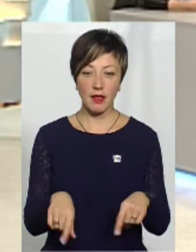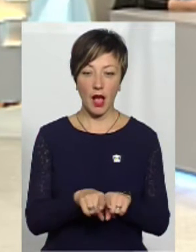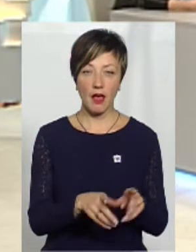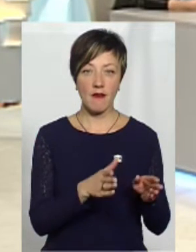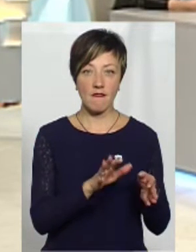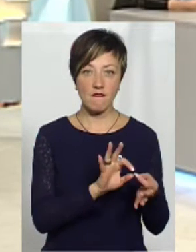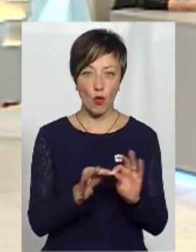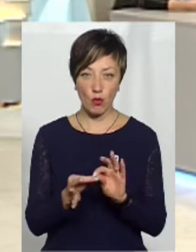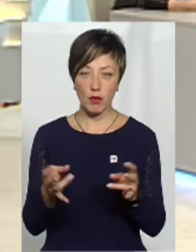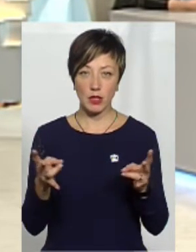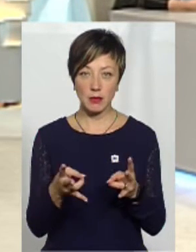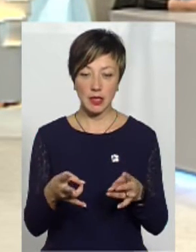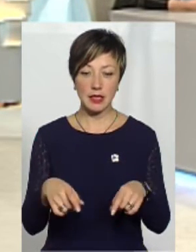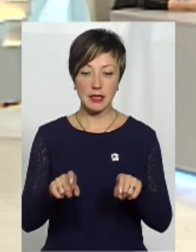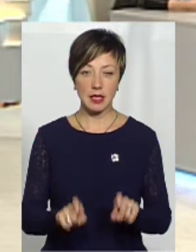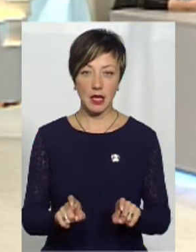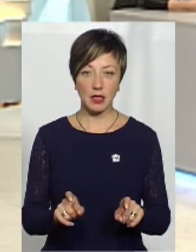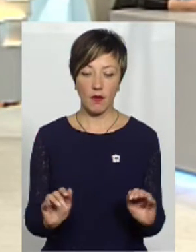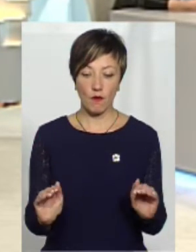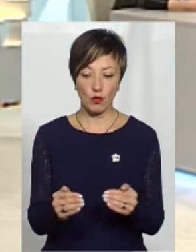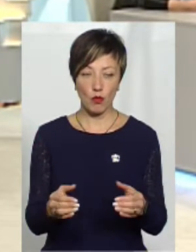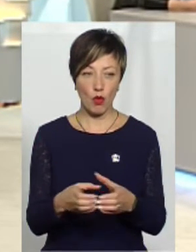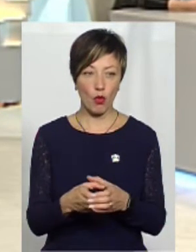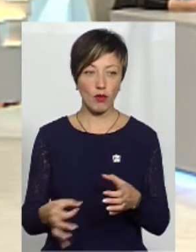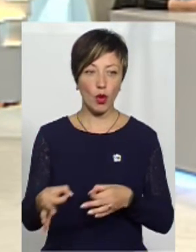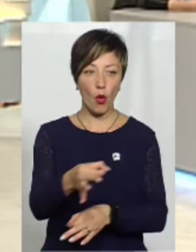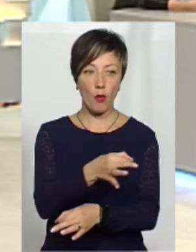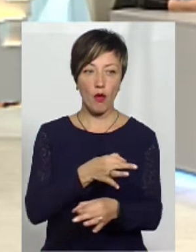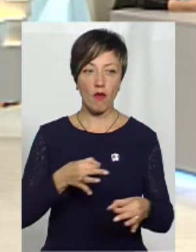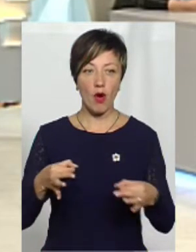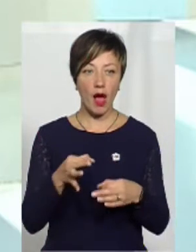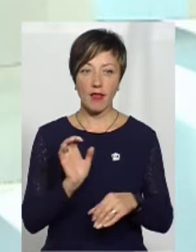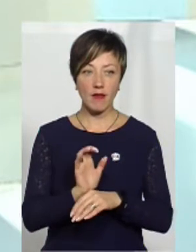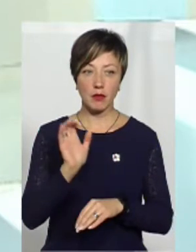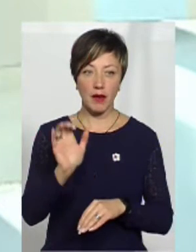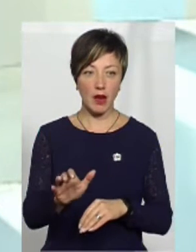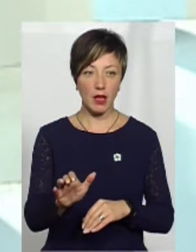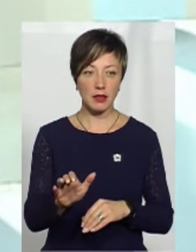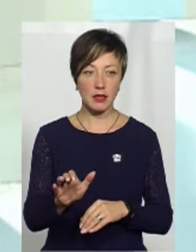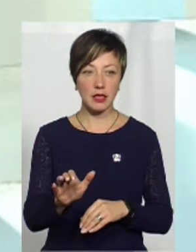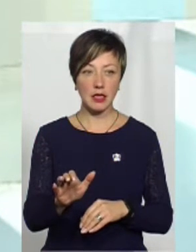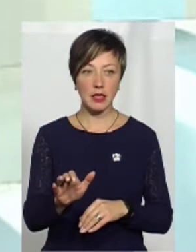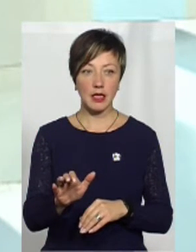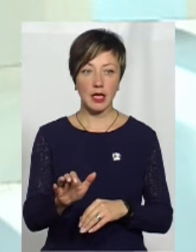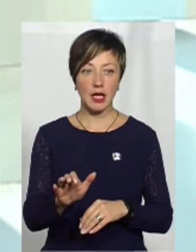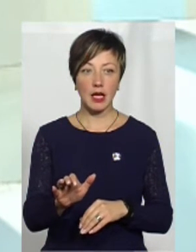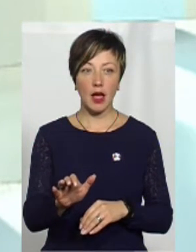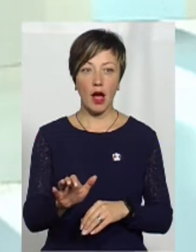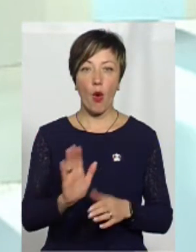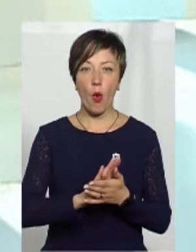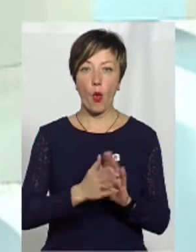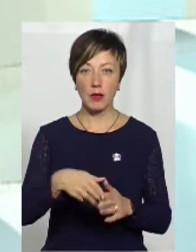формули, потрібно сідати в вузькому колі обговорювати, а не відправляти Мінські угоди